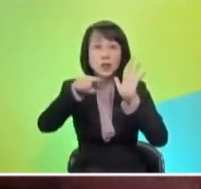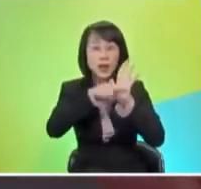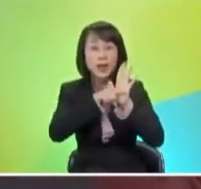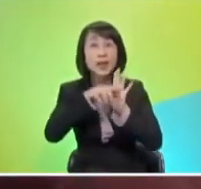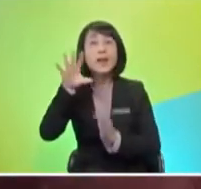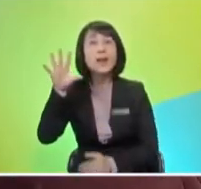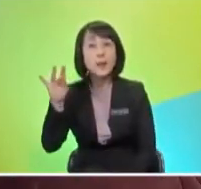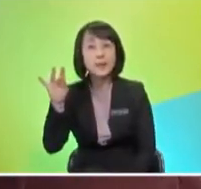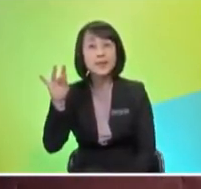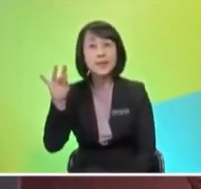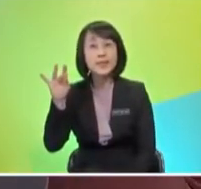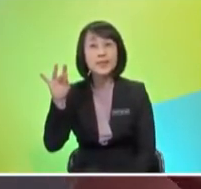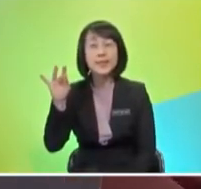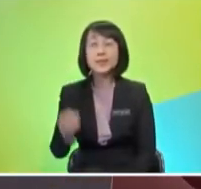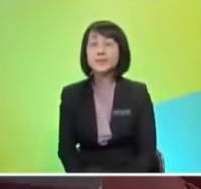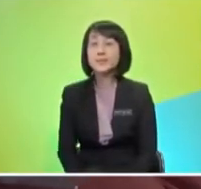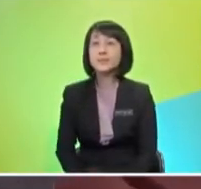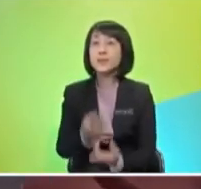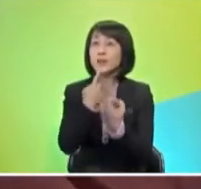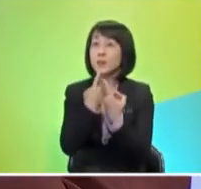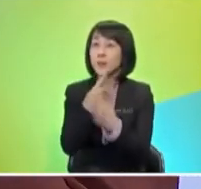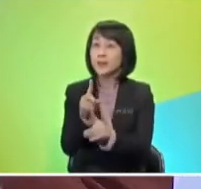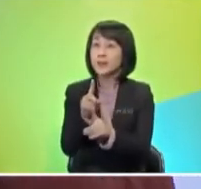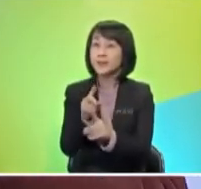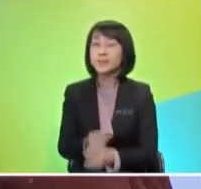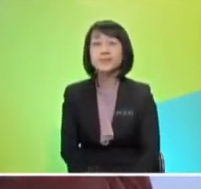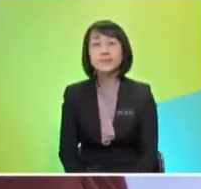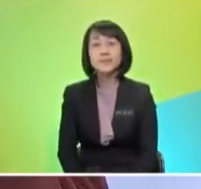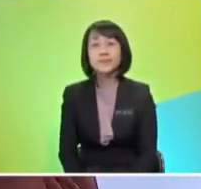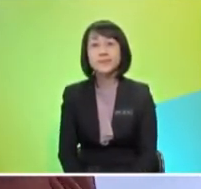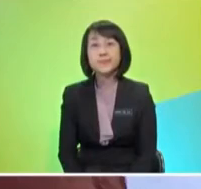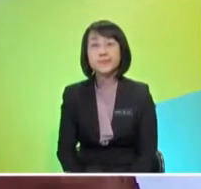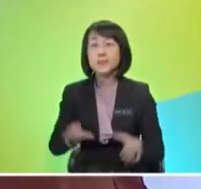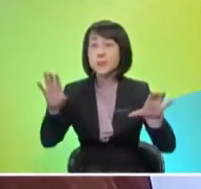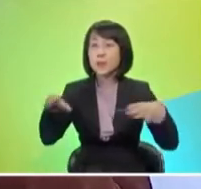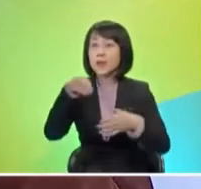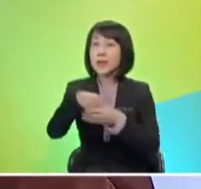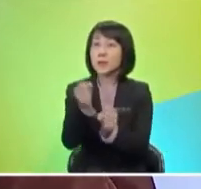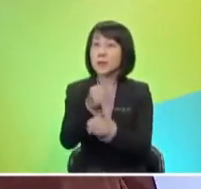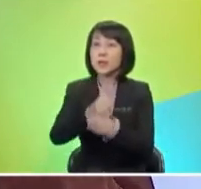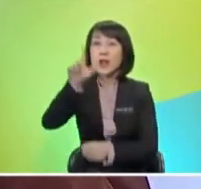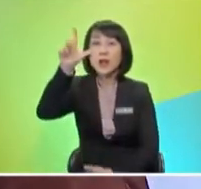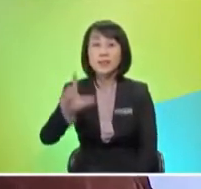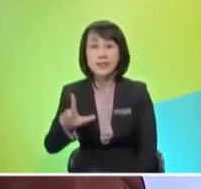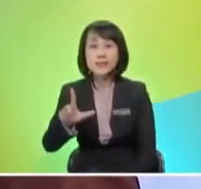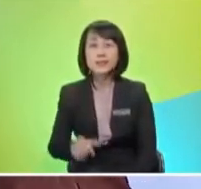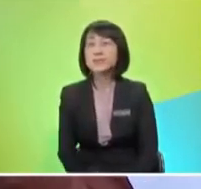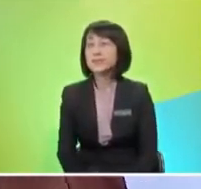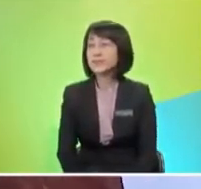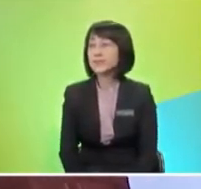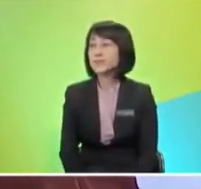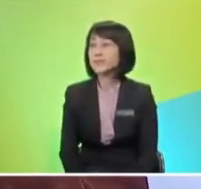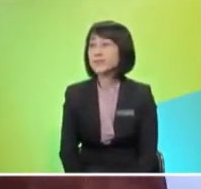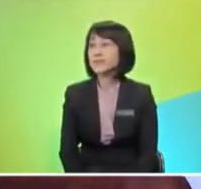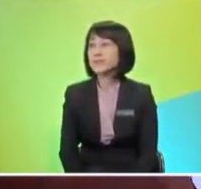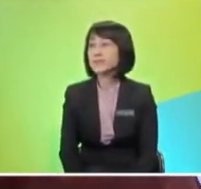8 oke oke kita buat dalam bentuk lazim kamu boleh buat kemudian tunjukkan